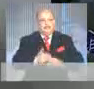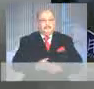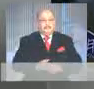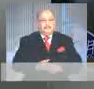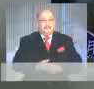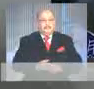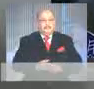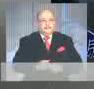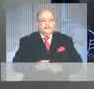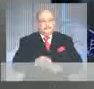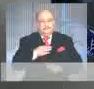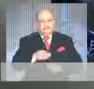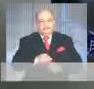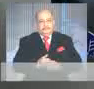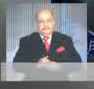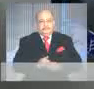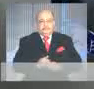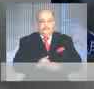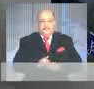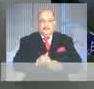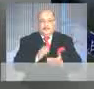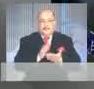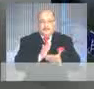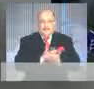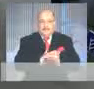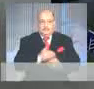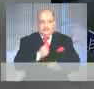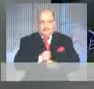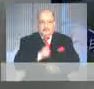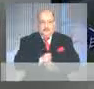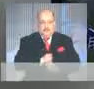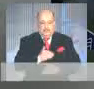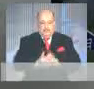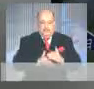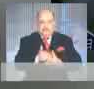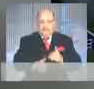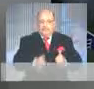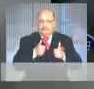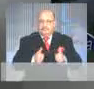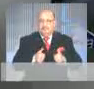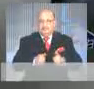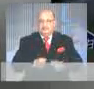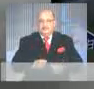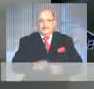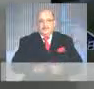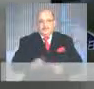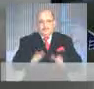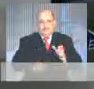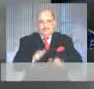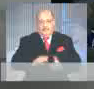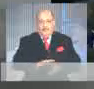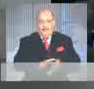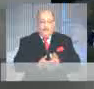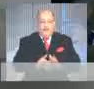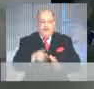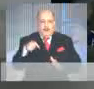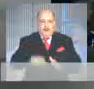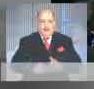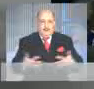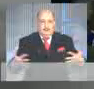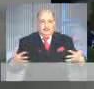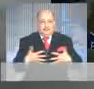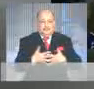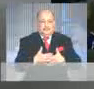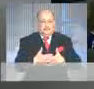إلى ترشيد كبير لأنه نجم كما نقولوا بالتونسي نربحوا جزء كبير من هكا المال من غير ما ننحوا الدعم على ناس اللي